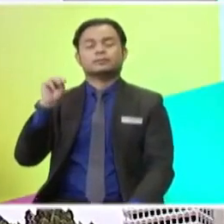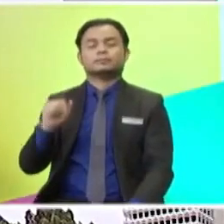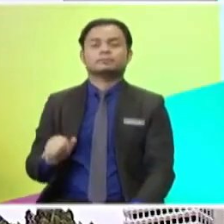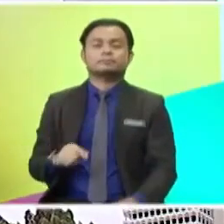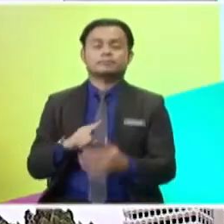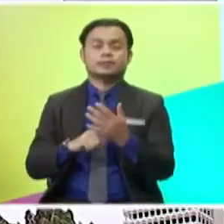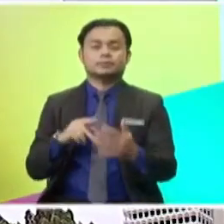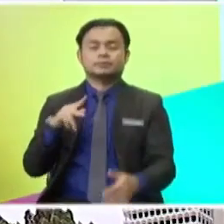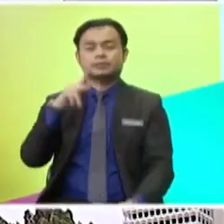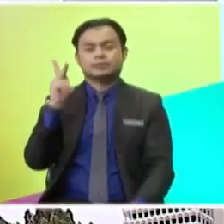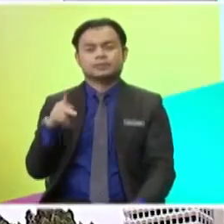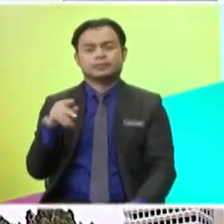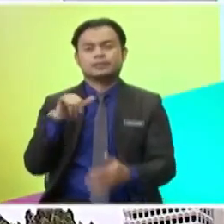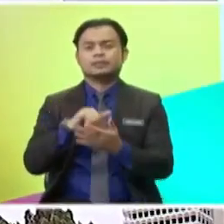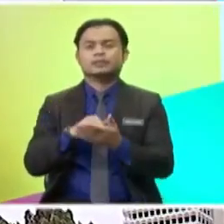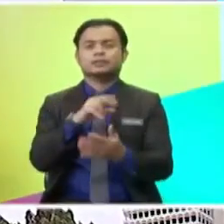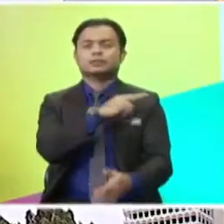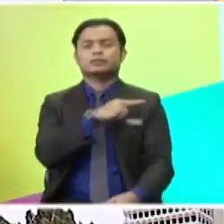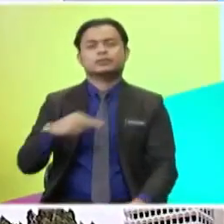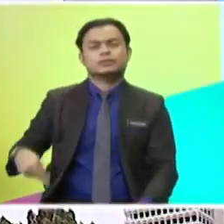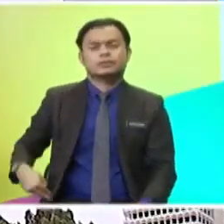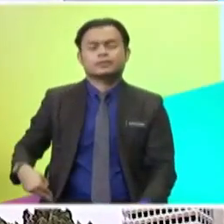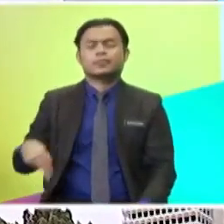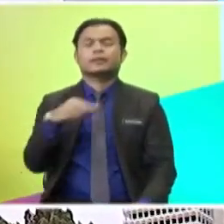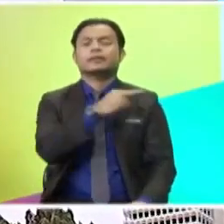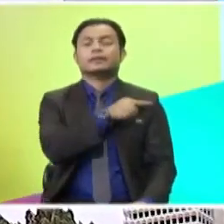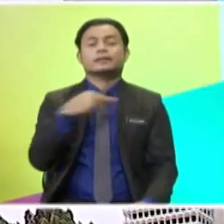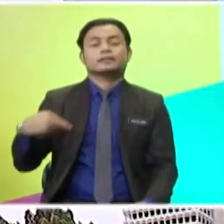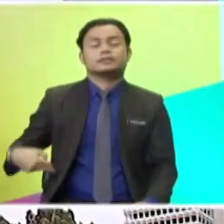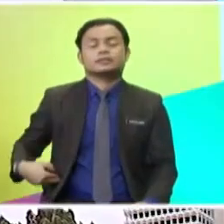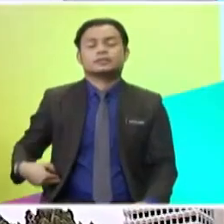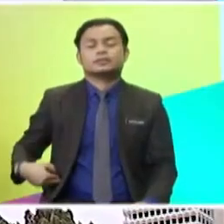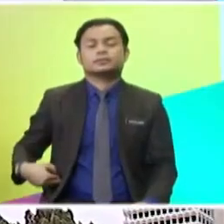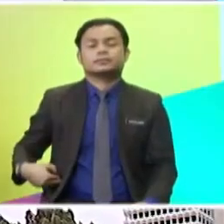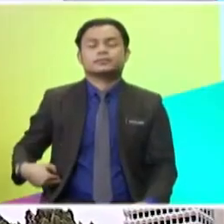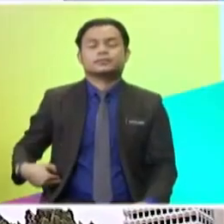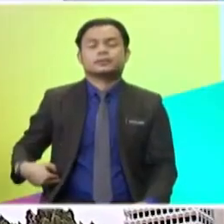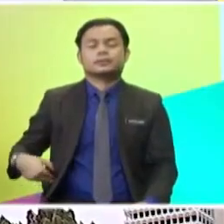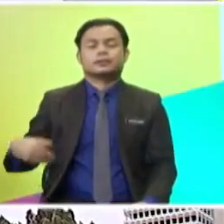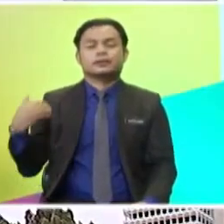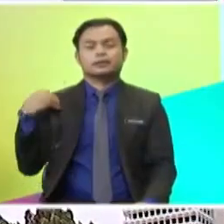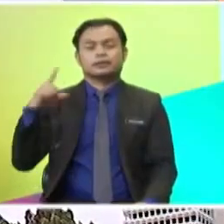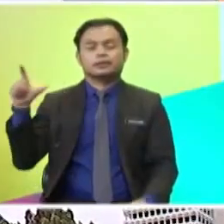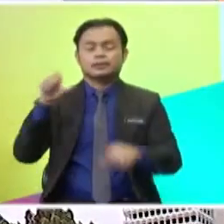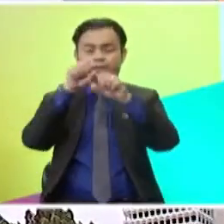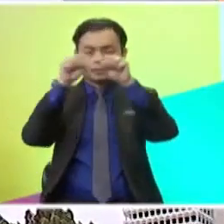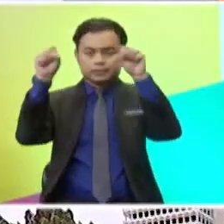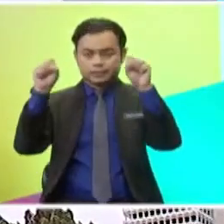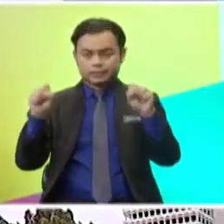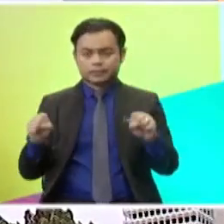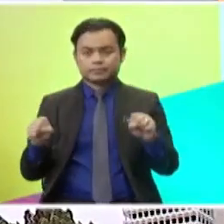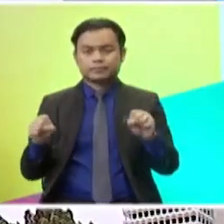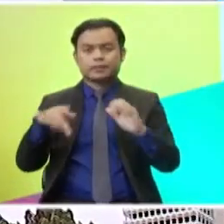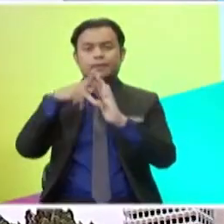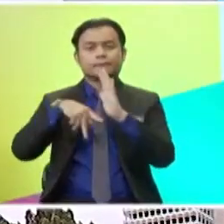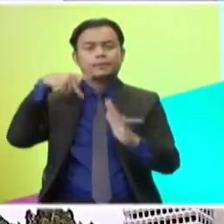itu Raja? Iaitu Raja merupakan sistem pemerintahan yang digunakan di zaman Kesultanan Melayu Melaka. Okay,